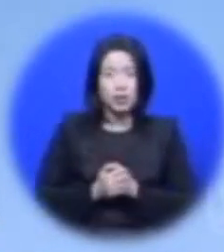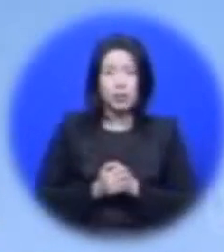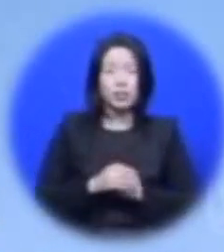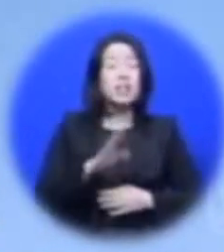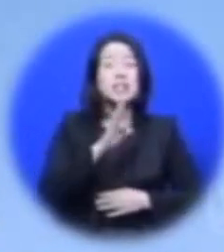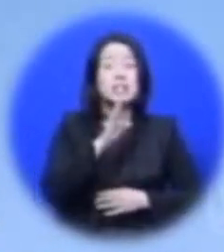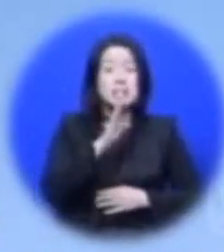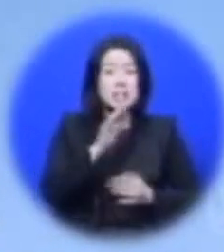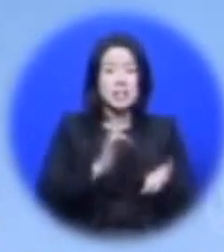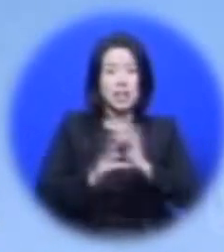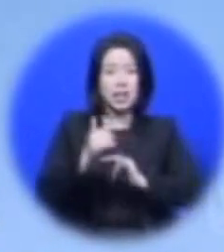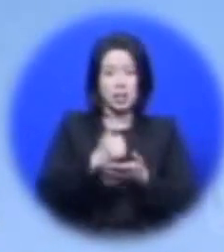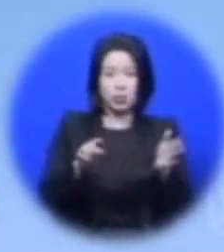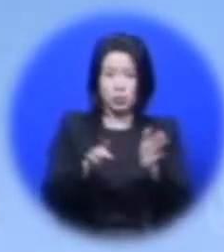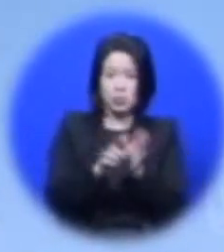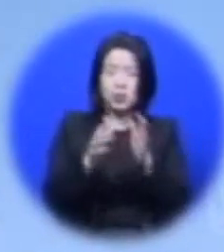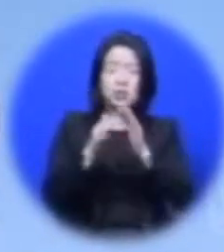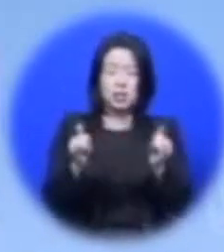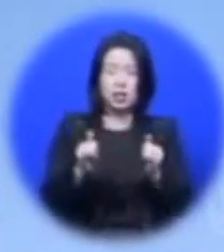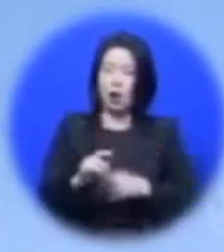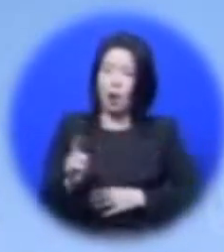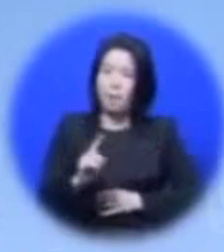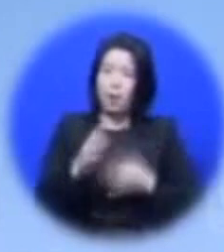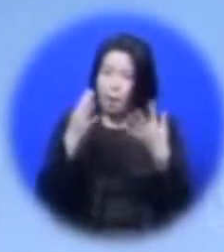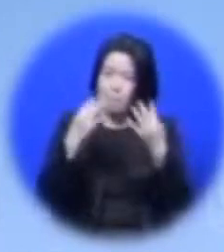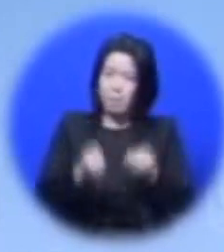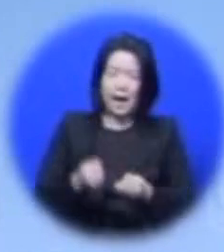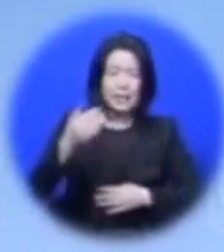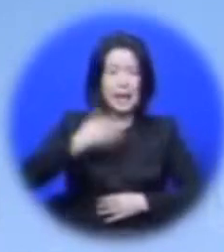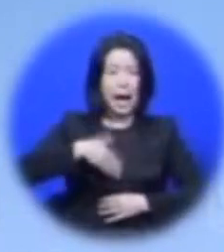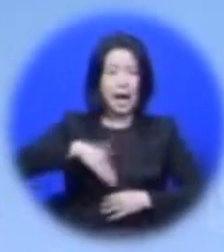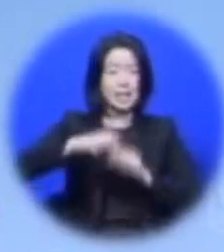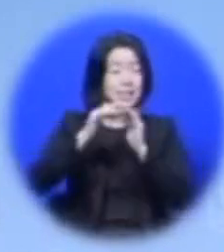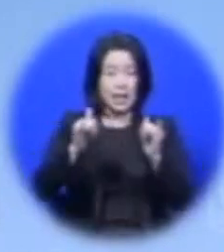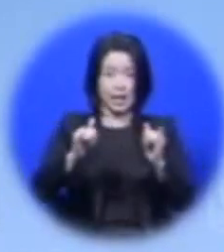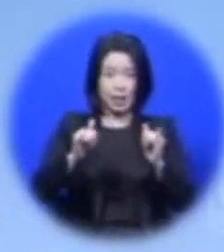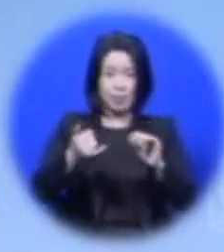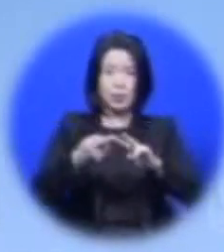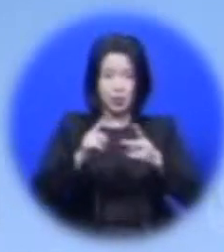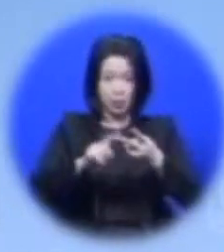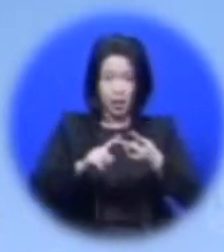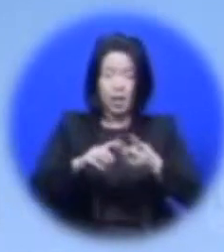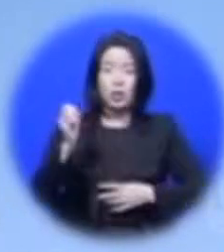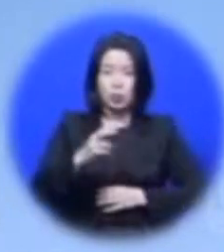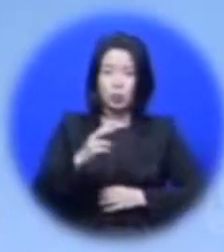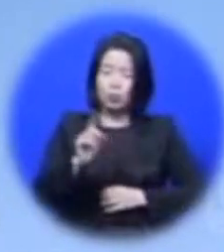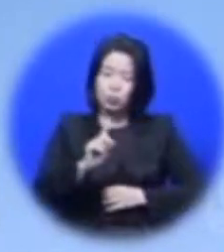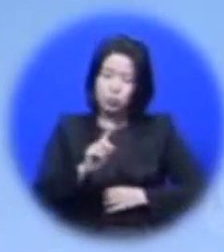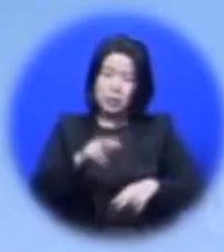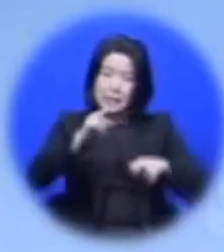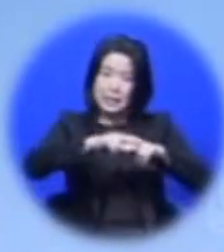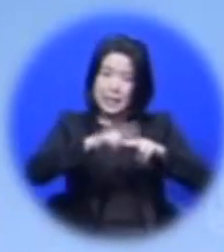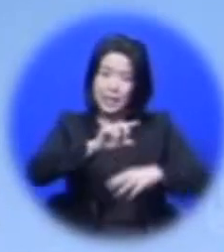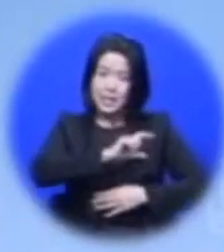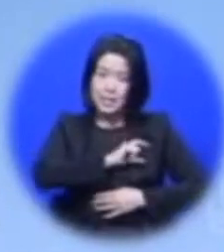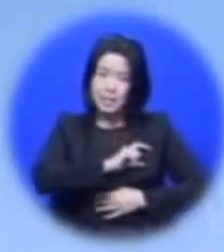진짜 예수 믿는 사람은 뭘 많이 아는 사람이거나 또는 무슨 직분이 있는 사람이